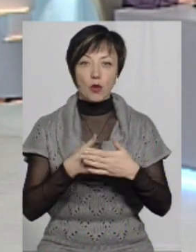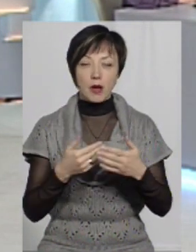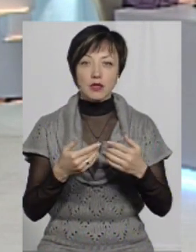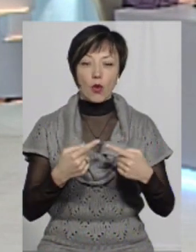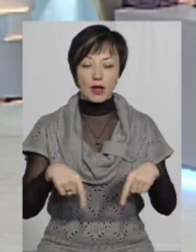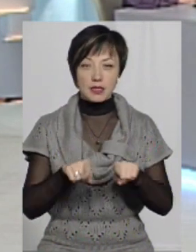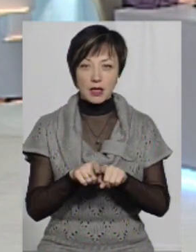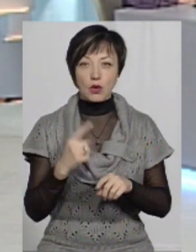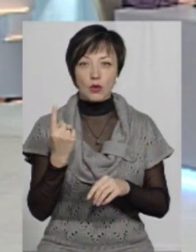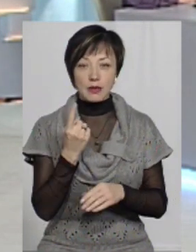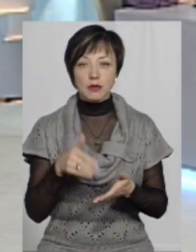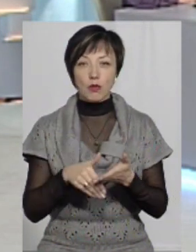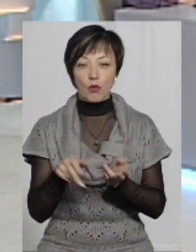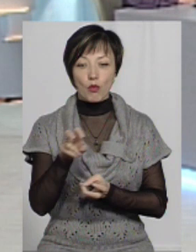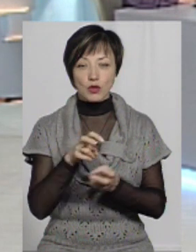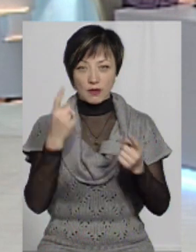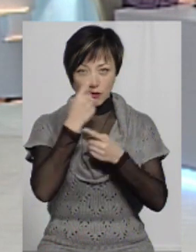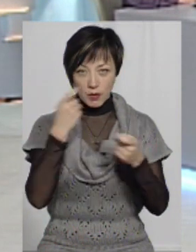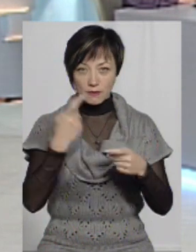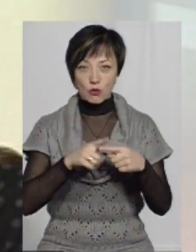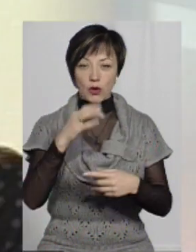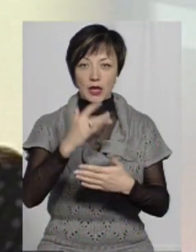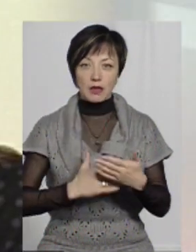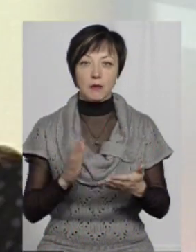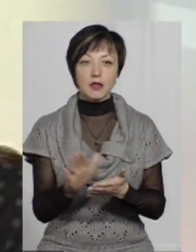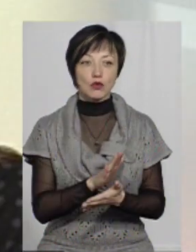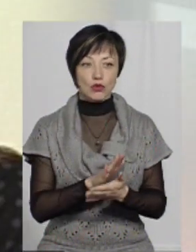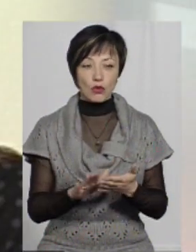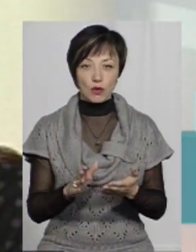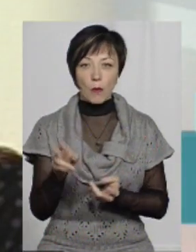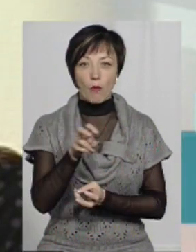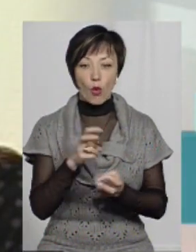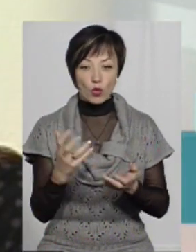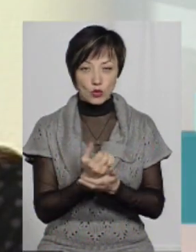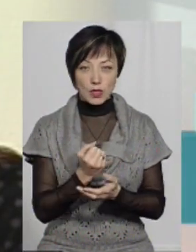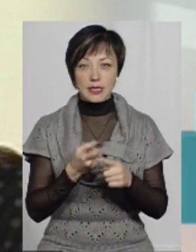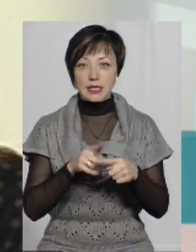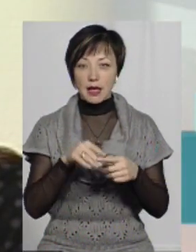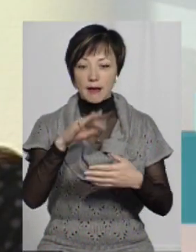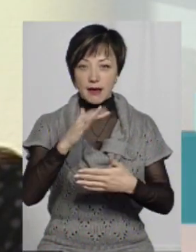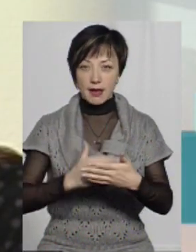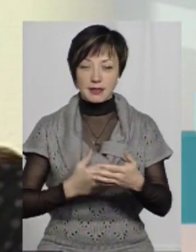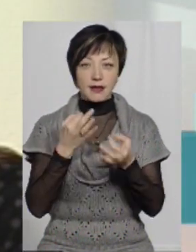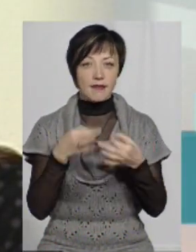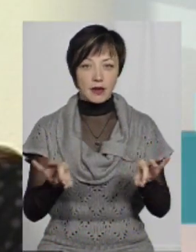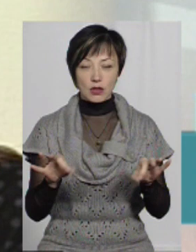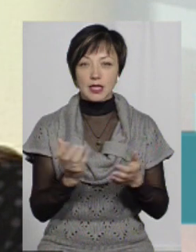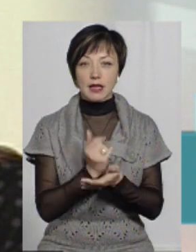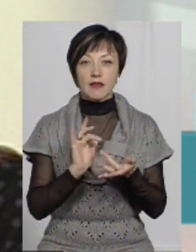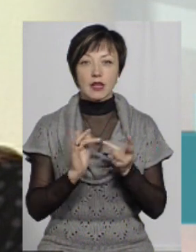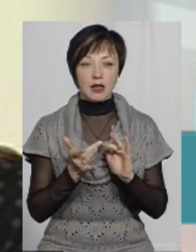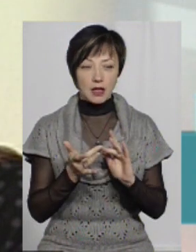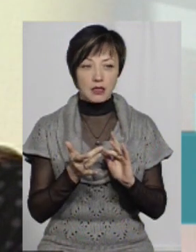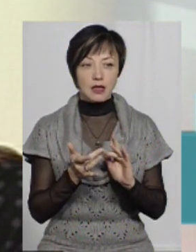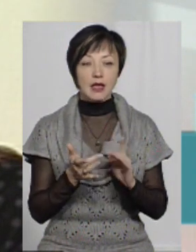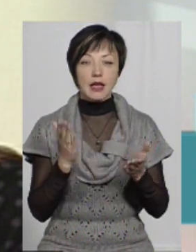громадських формувань. Одним з способів пошуку інформації в цьому реєстрі це є безкоштовний пошук. Цей реєстр можна вільно знайти в